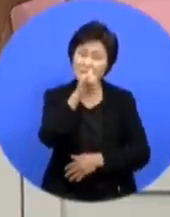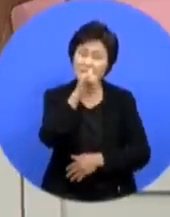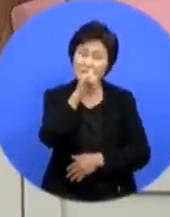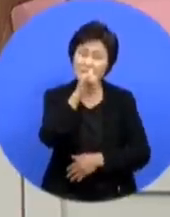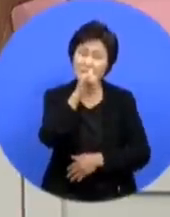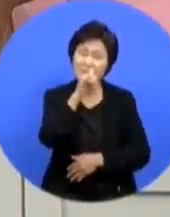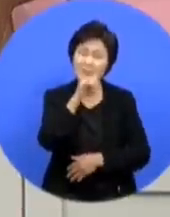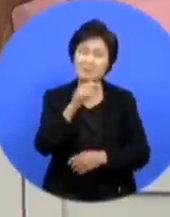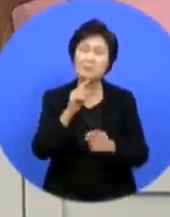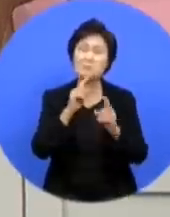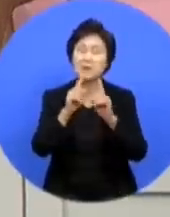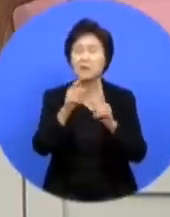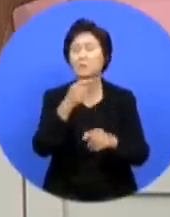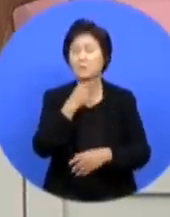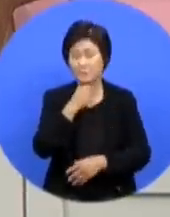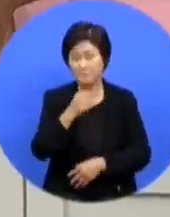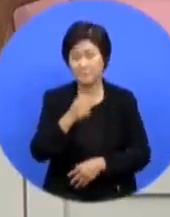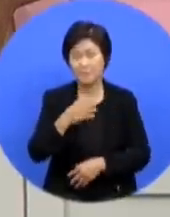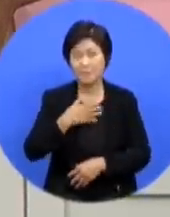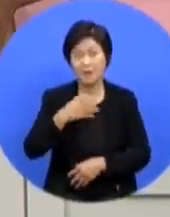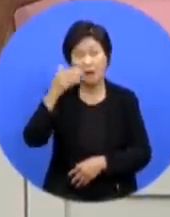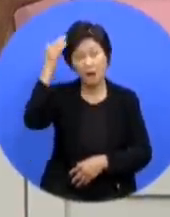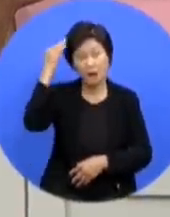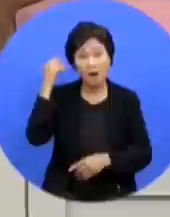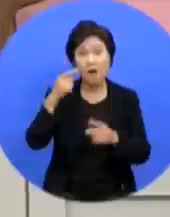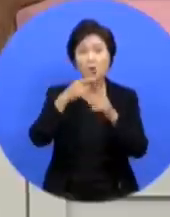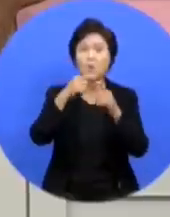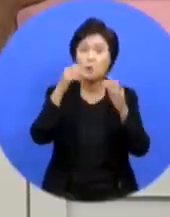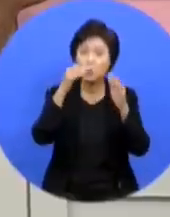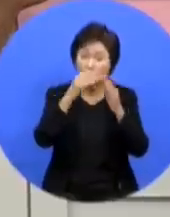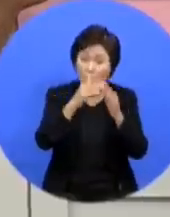저는 우리 한국교회에 꼭 이렇게 말씀하고 싶어요.